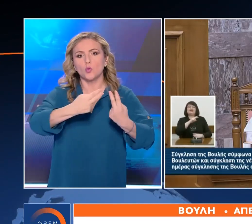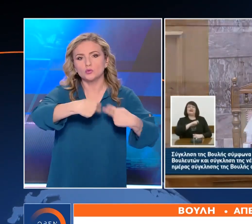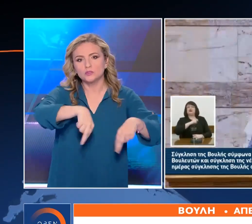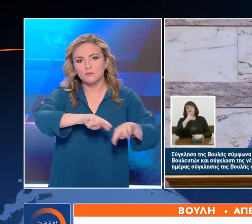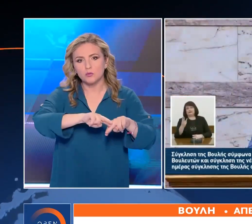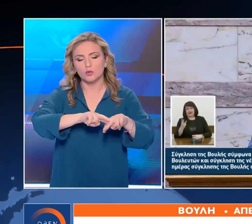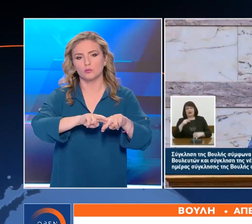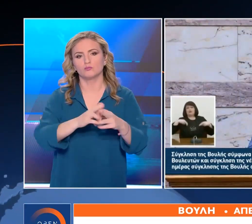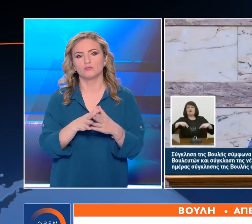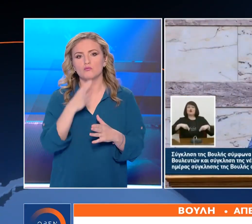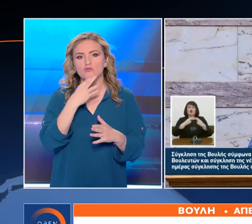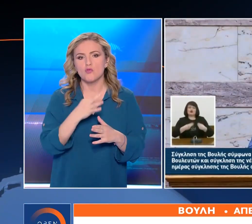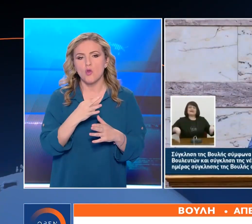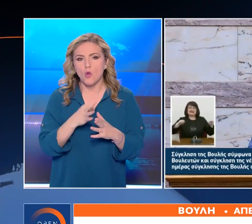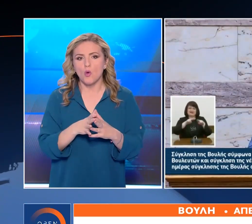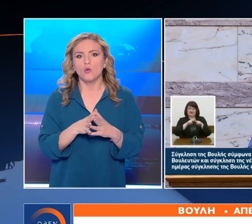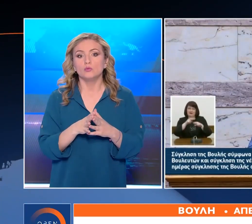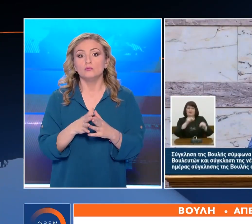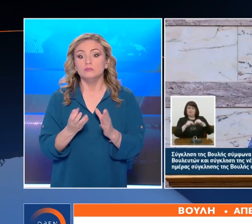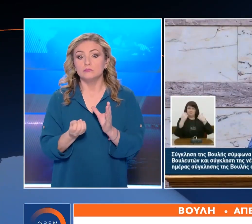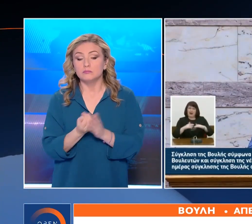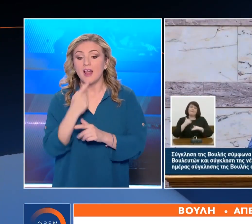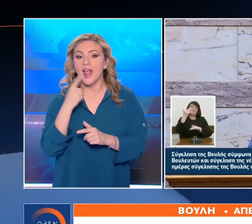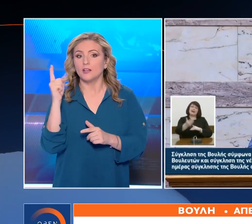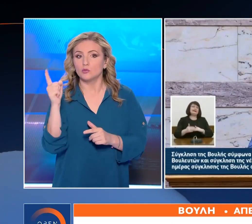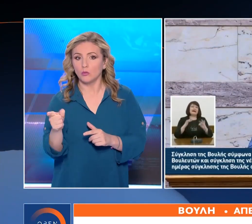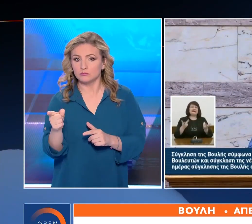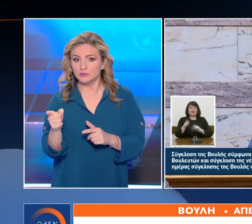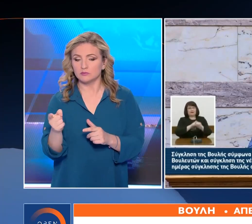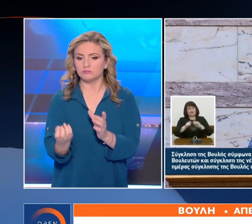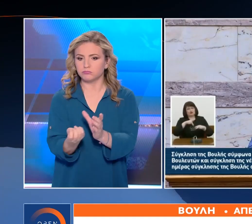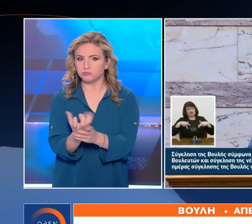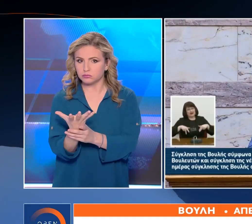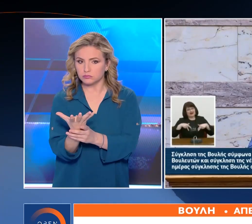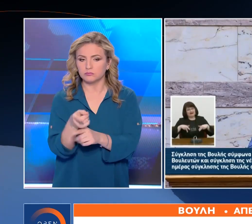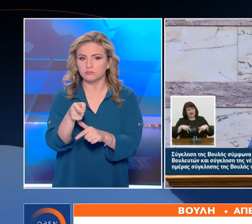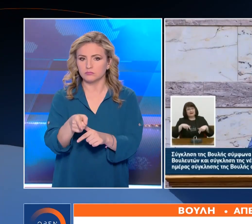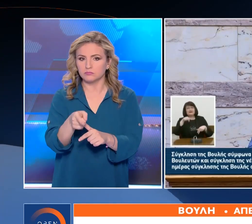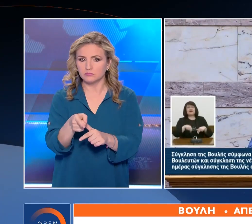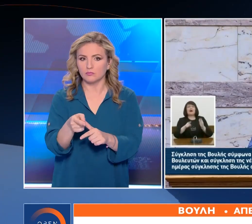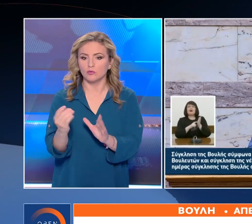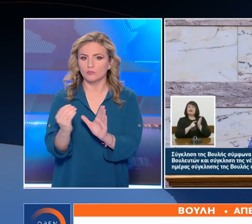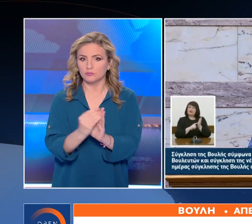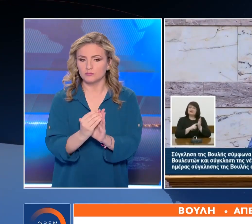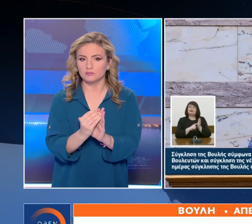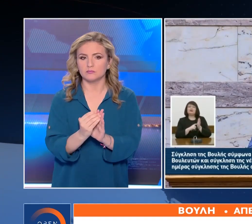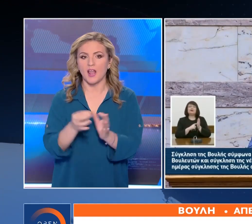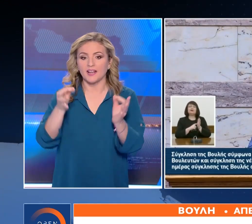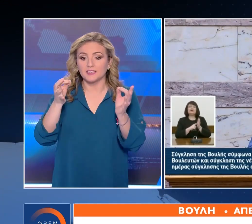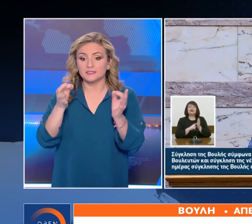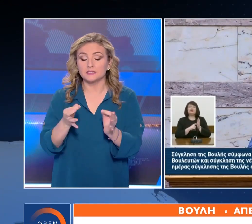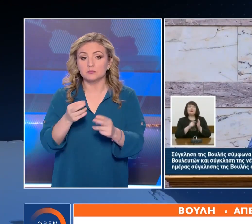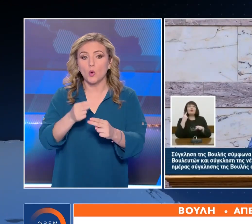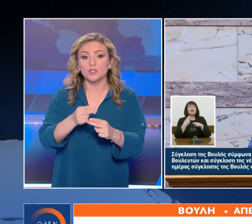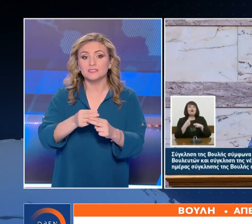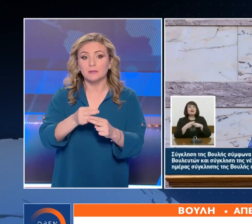την ανανέωση της λαϊκής εντολής προκειμένου να αντιμετωπιστεί το αναφερόμενο σε αυτήν εξαιρετική